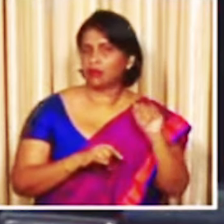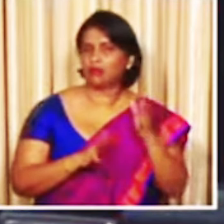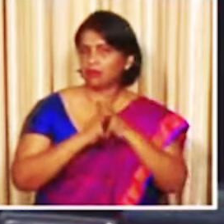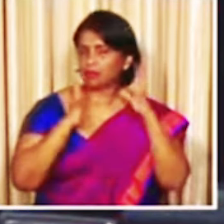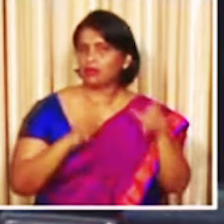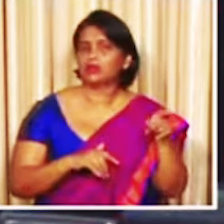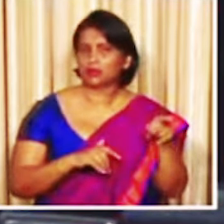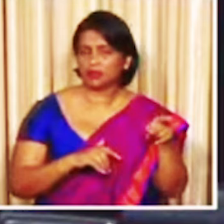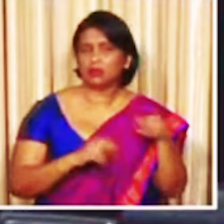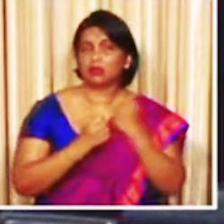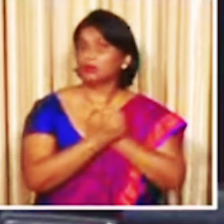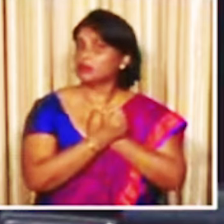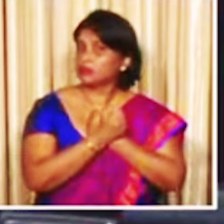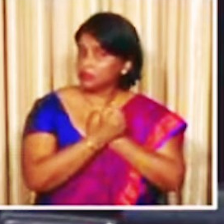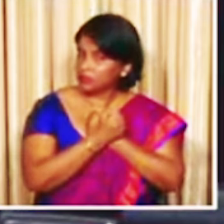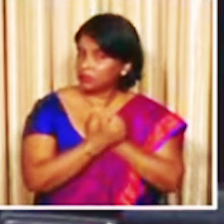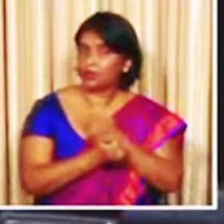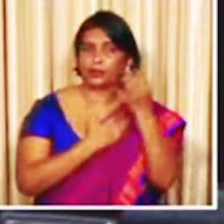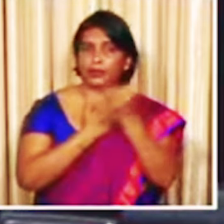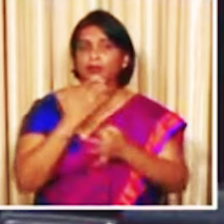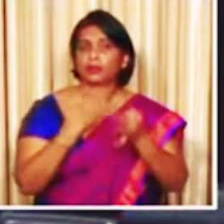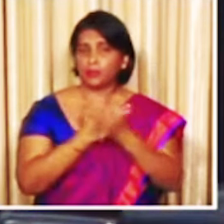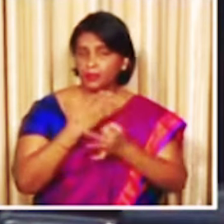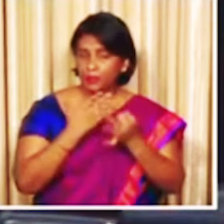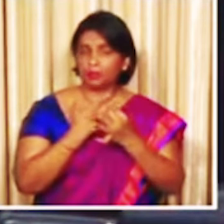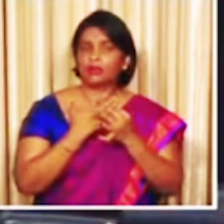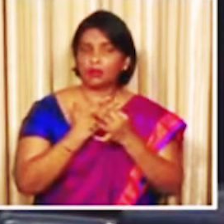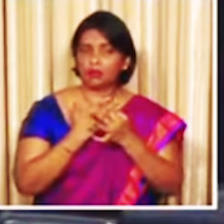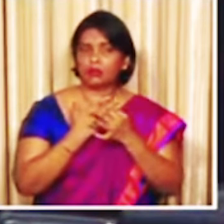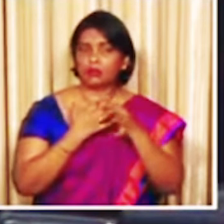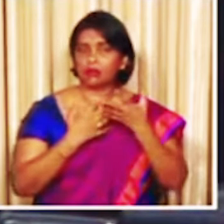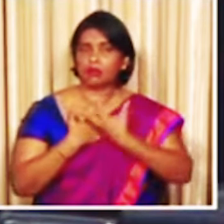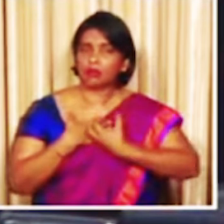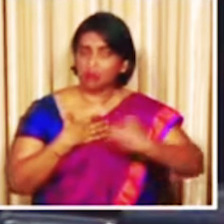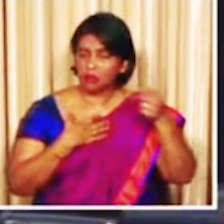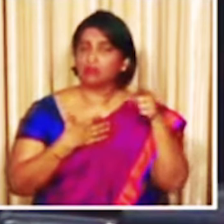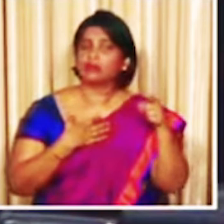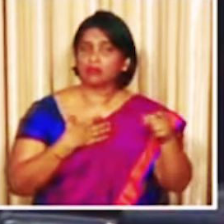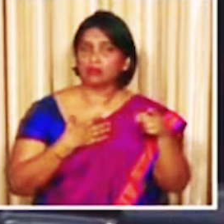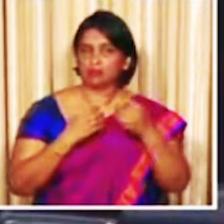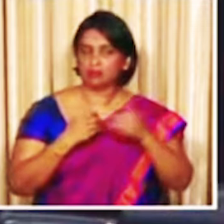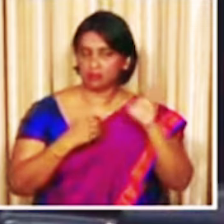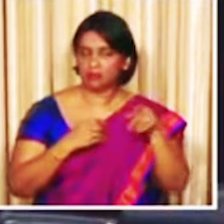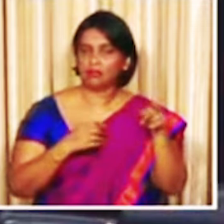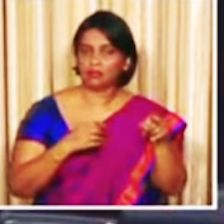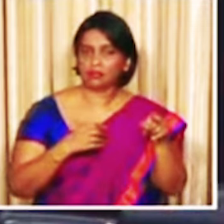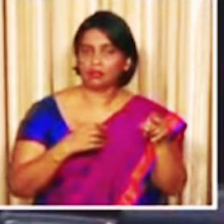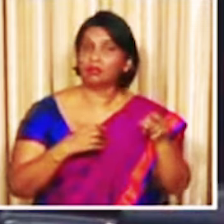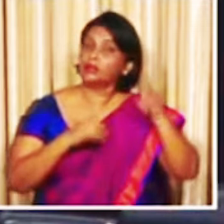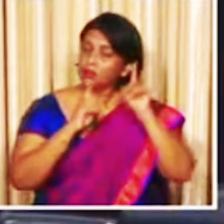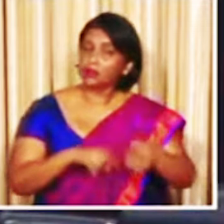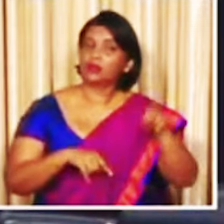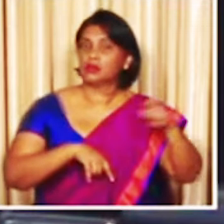අය බන්ධනාගාරයට කුඩු හෙරොයින් වගේ මත්ද්‍රව්‍ය අරගෙන එන මාර්ගයක් ඒක. එතකොට ඒ